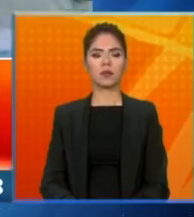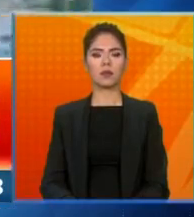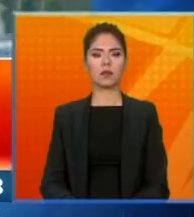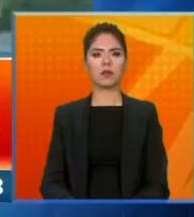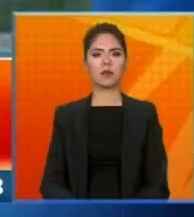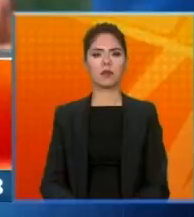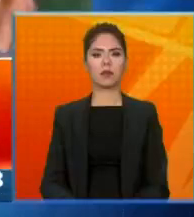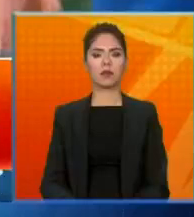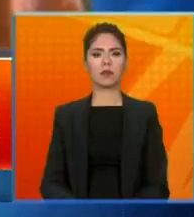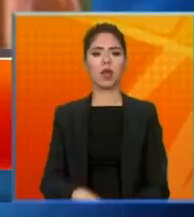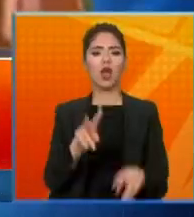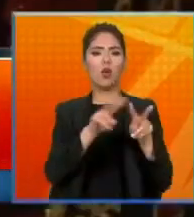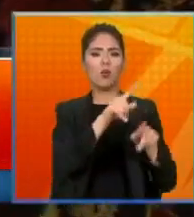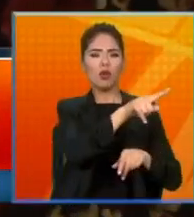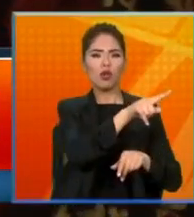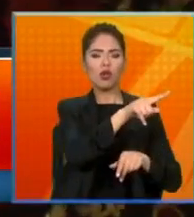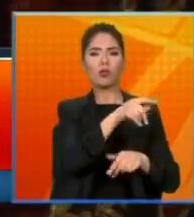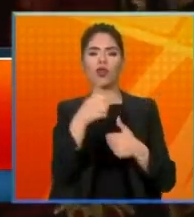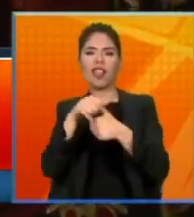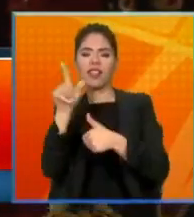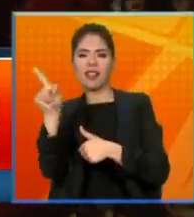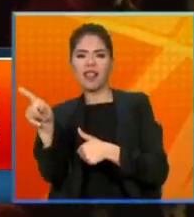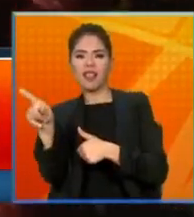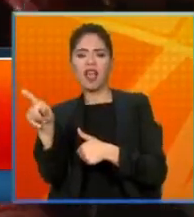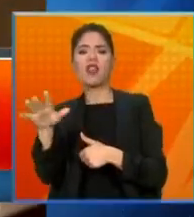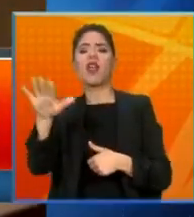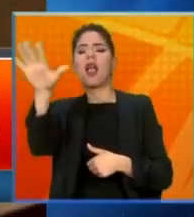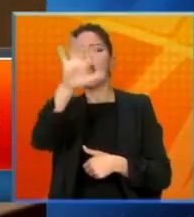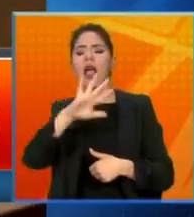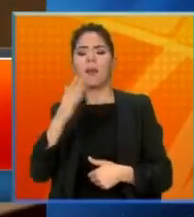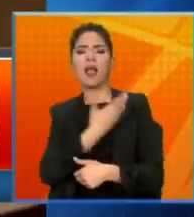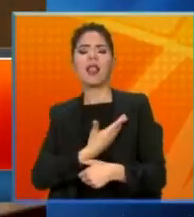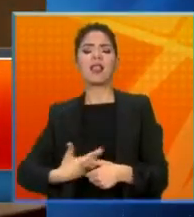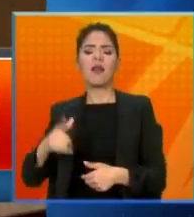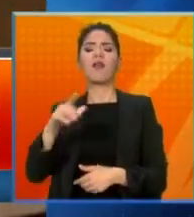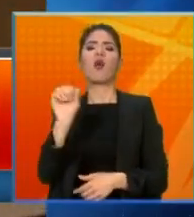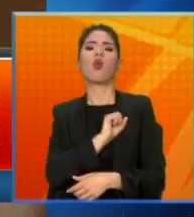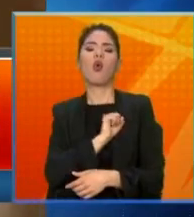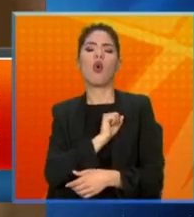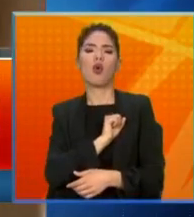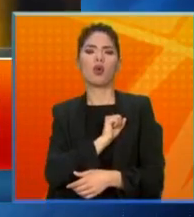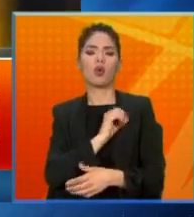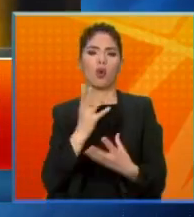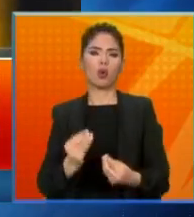gibi. Müslüm Gürses'in hayat yoldaşı sevenlerini korkuttu. Aylar oldu.